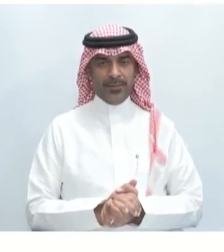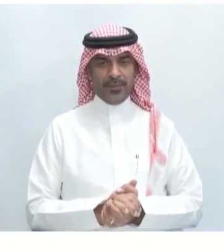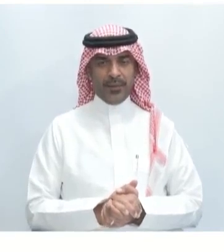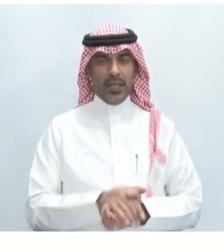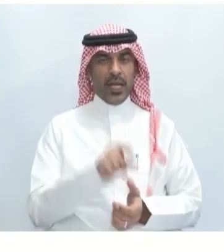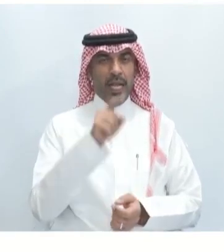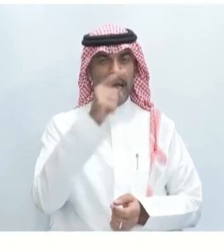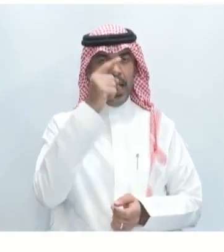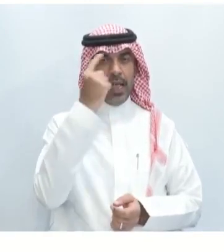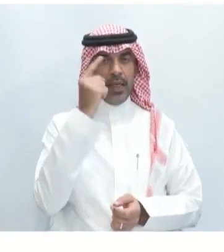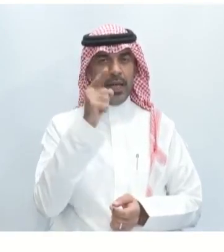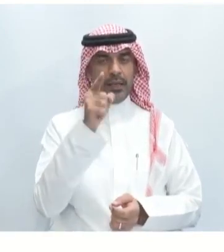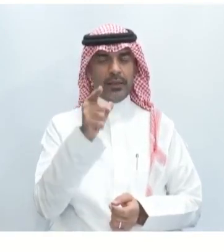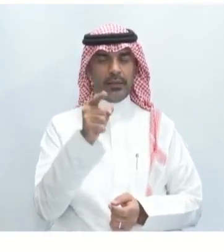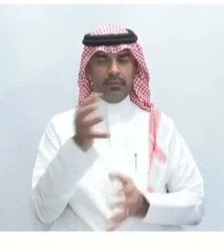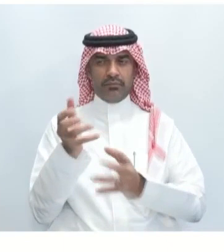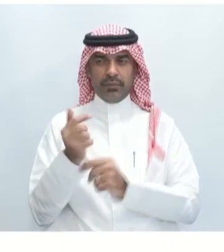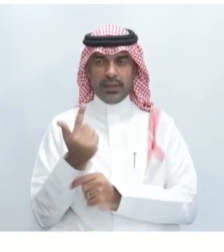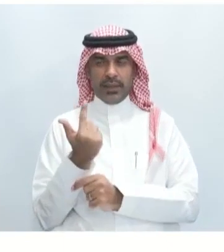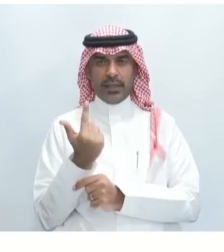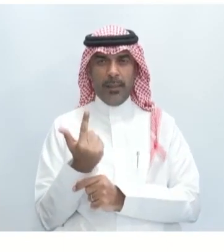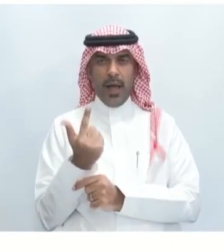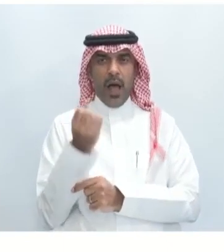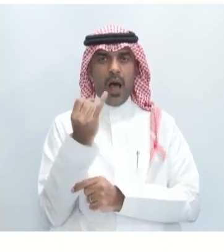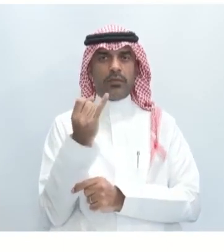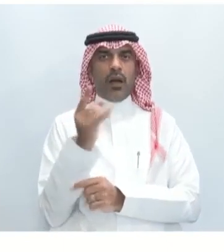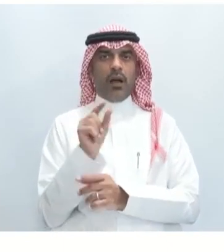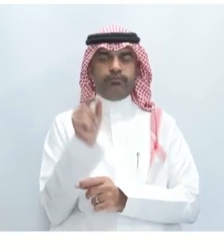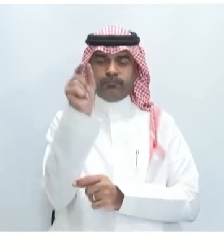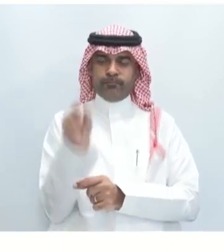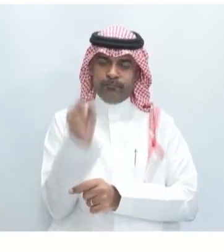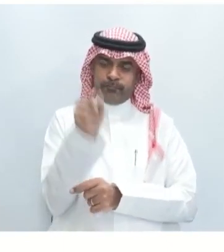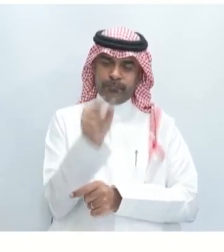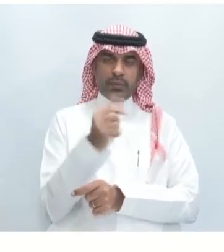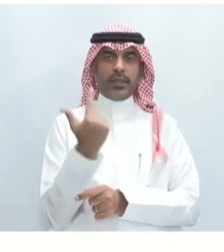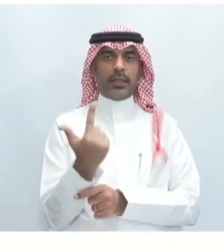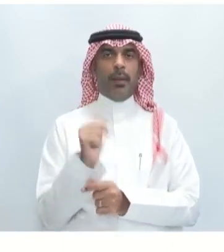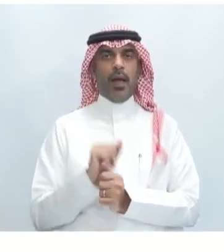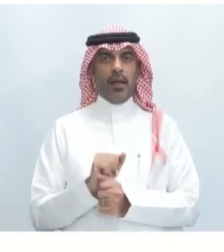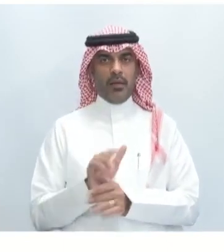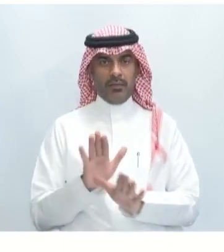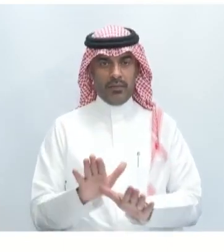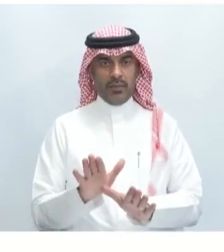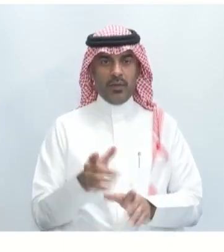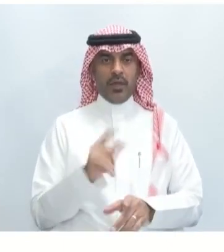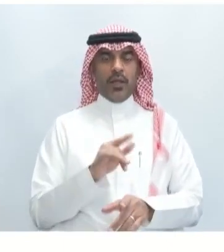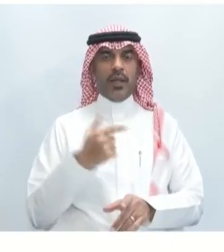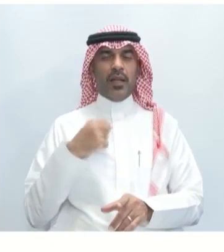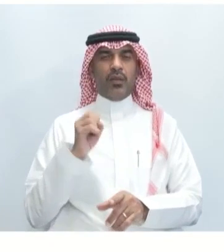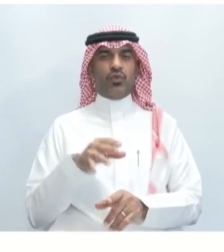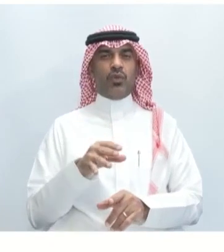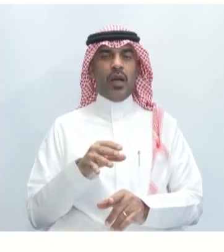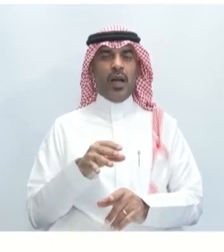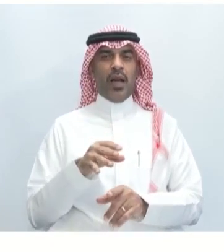اذا استعملت سبع عشرات نماذج العشرات من المكعبات ابناء بناتي لي امثل